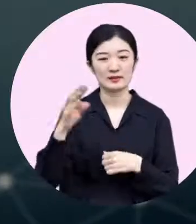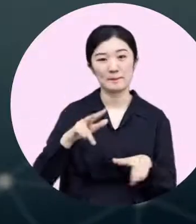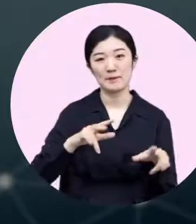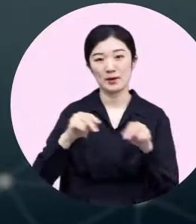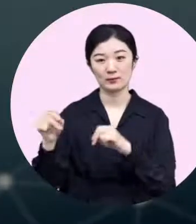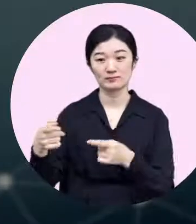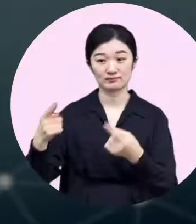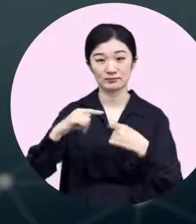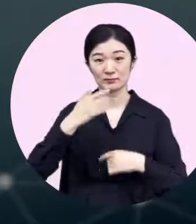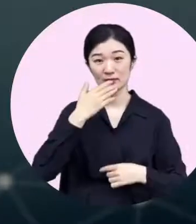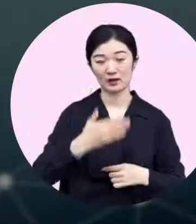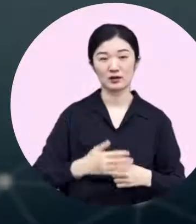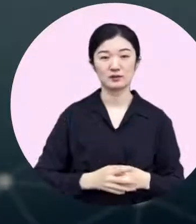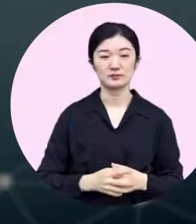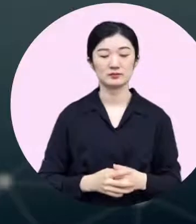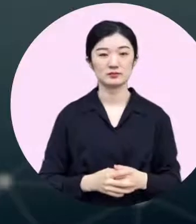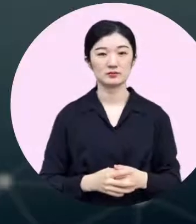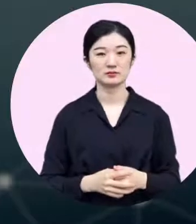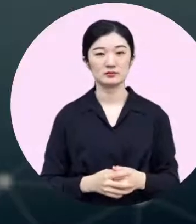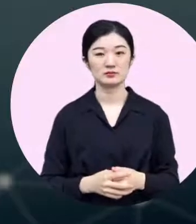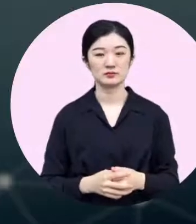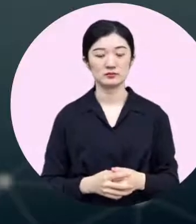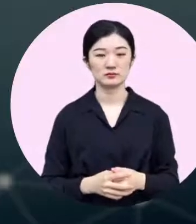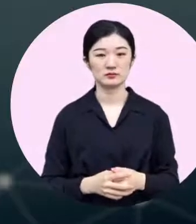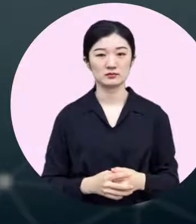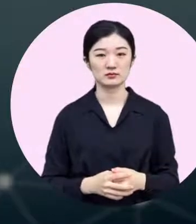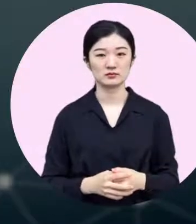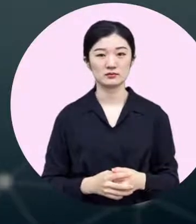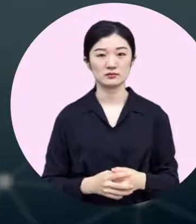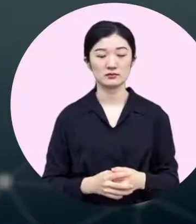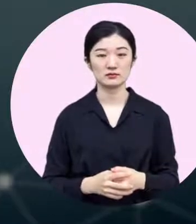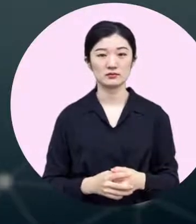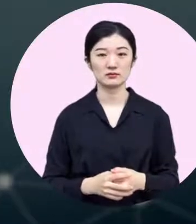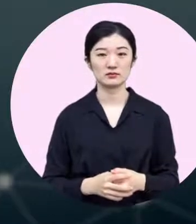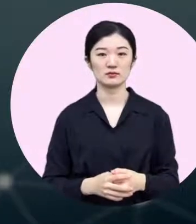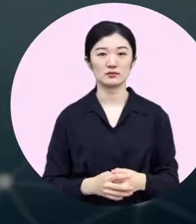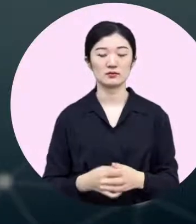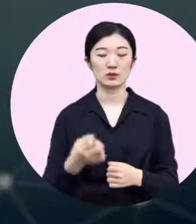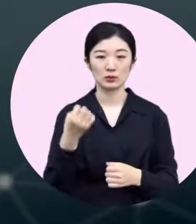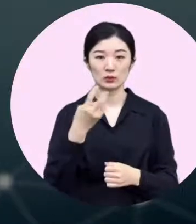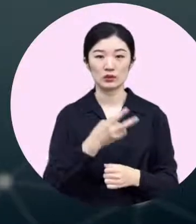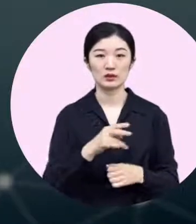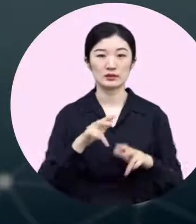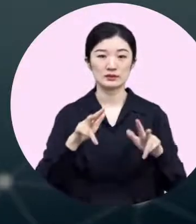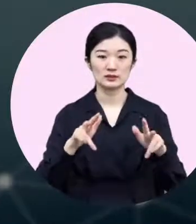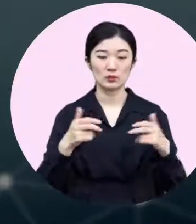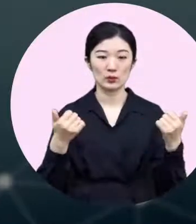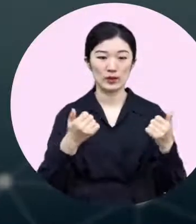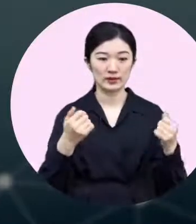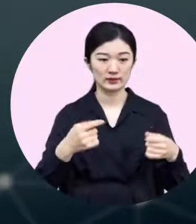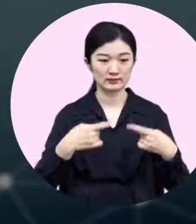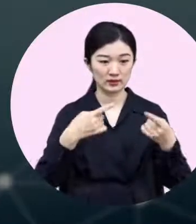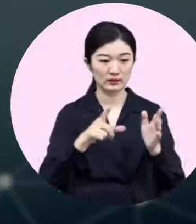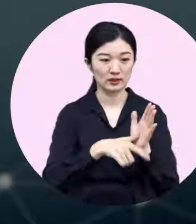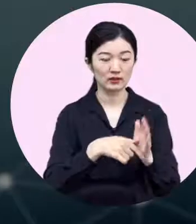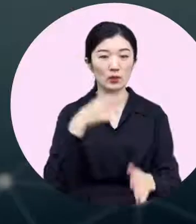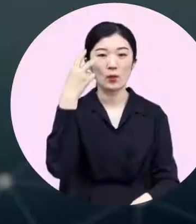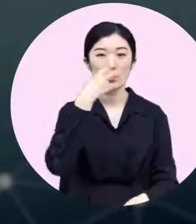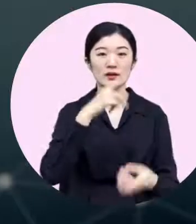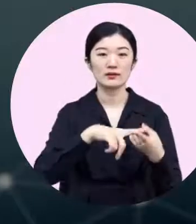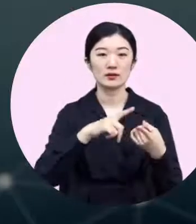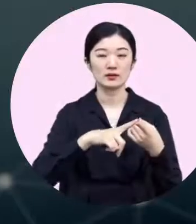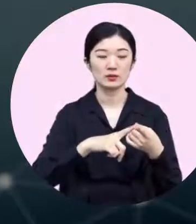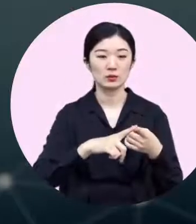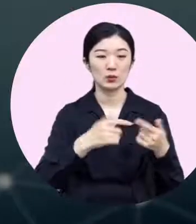비디오 켜기인데 이것도 뭐 안 해 놓으셔도 전혀 상관없어요. 이거는 이제 들어가서도 얼마든지 켜고 끄고 할 수 있기